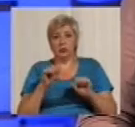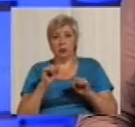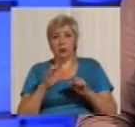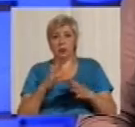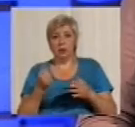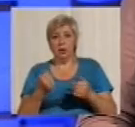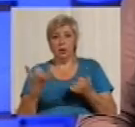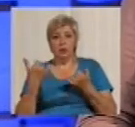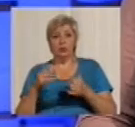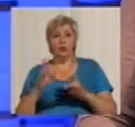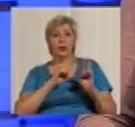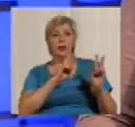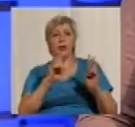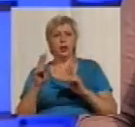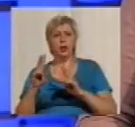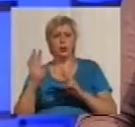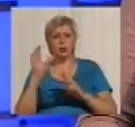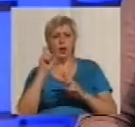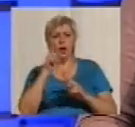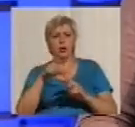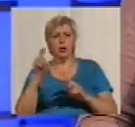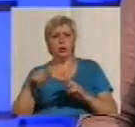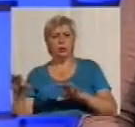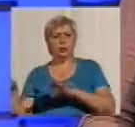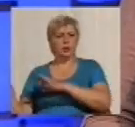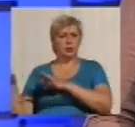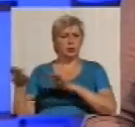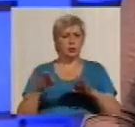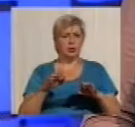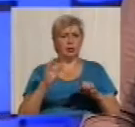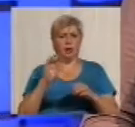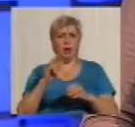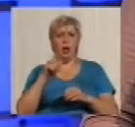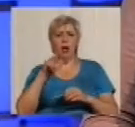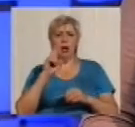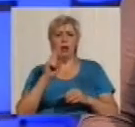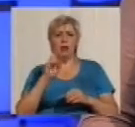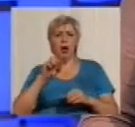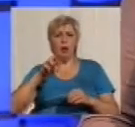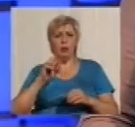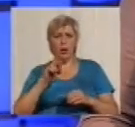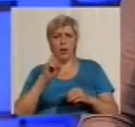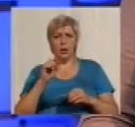на территорию школы, что-то предъявили. КАМАЗы заехали, заехало, я не знаю, около 7-8 КАМАЗов.